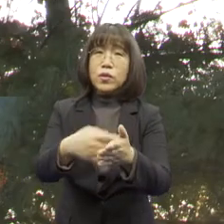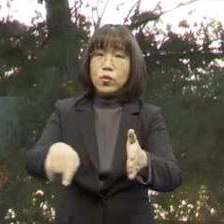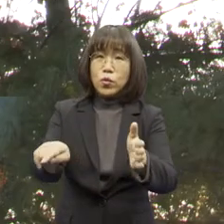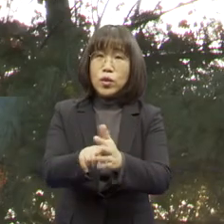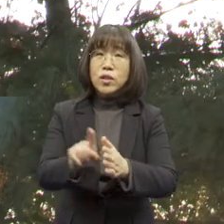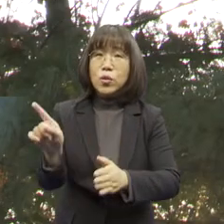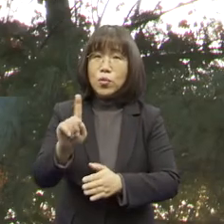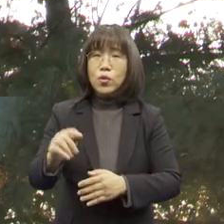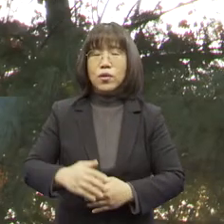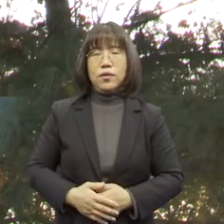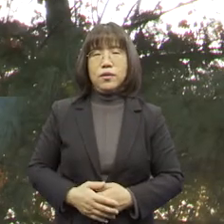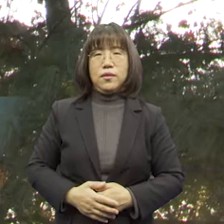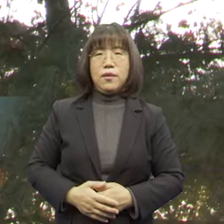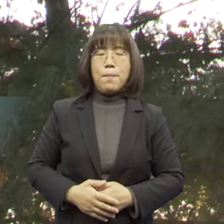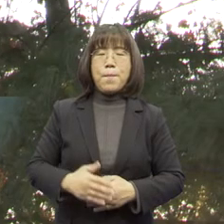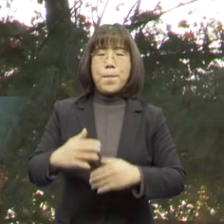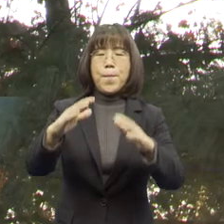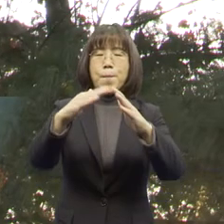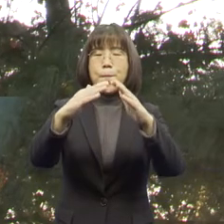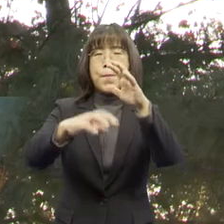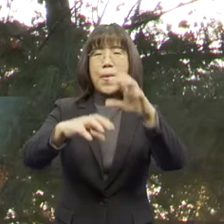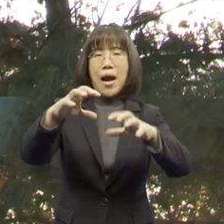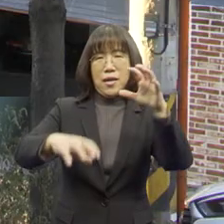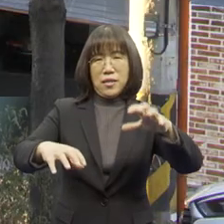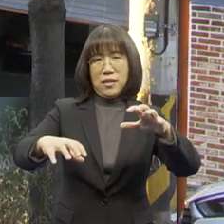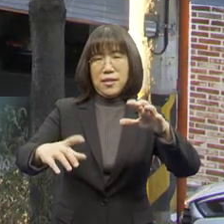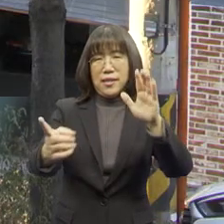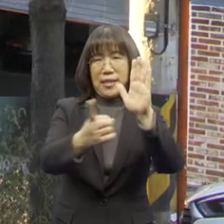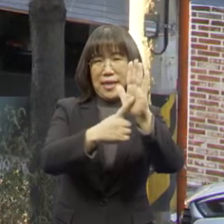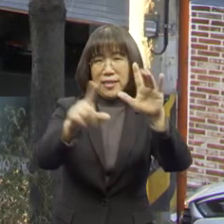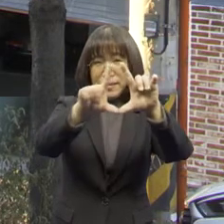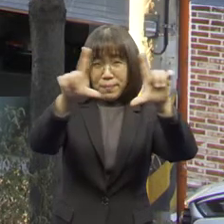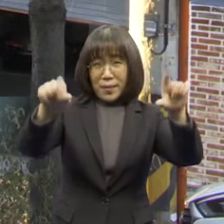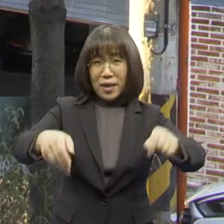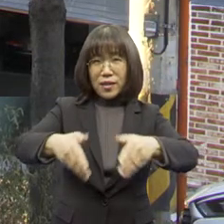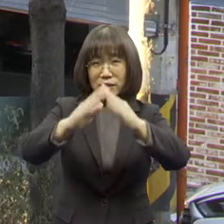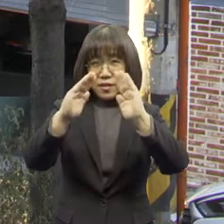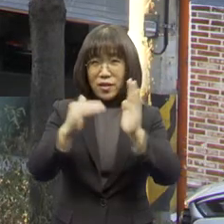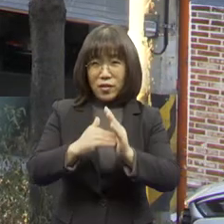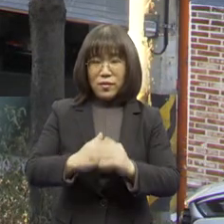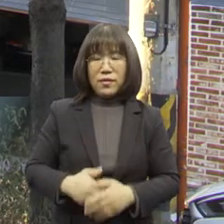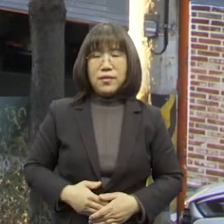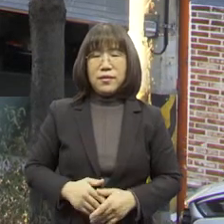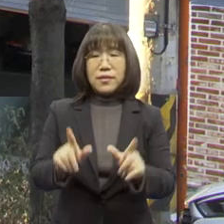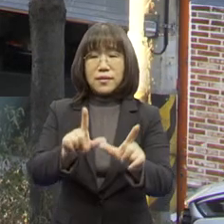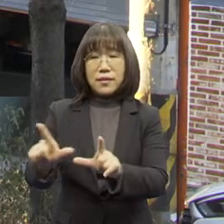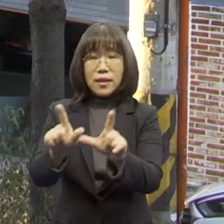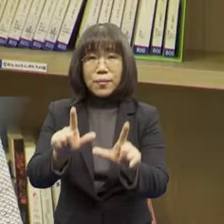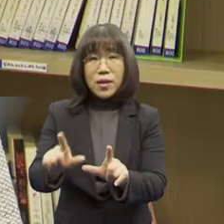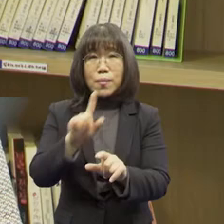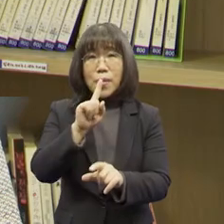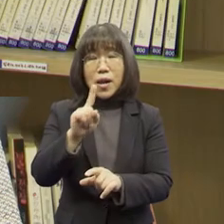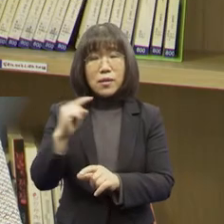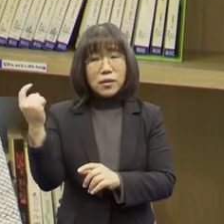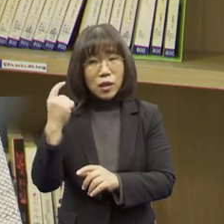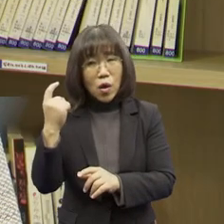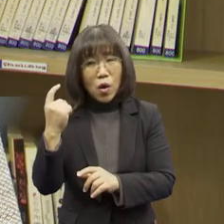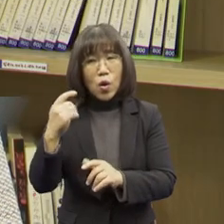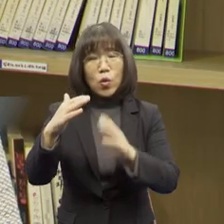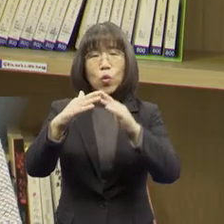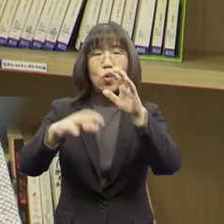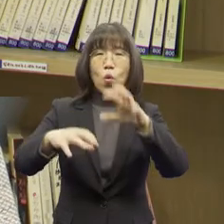정보를 얻을 수 있기를 바라는 마음으로 마을 게시판을 설치했습니다. 주민들이 다양한 의견을 들은